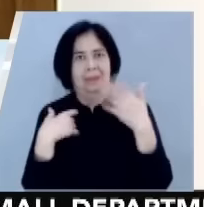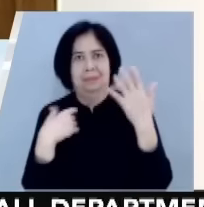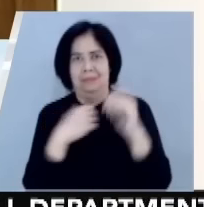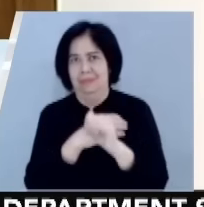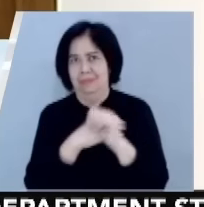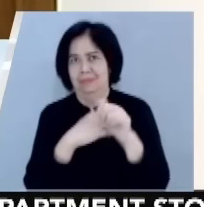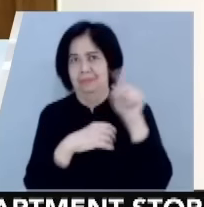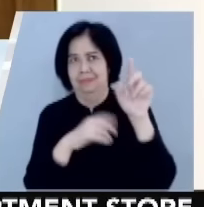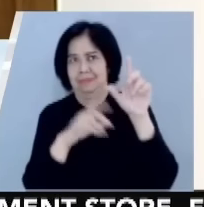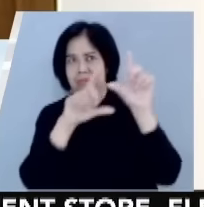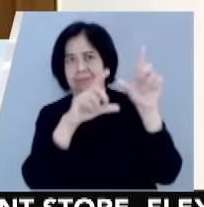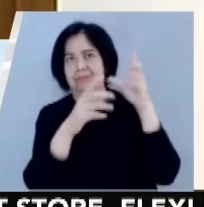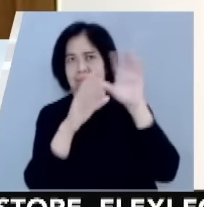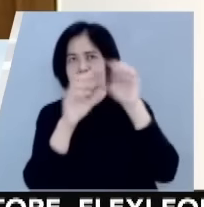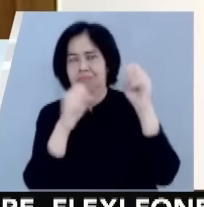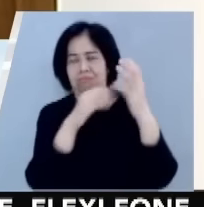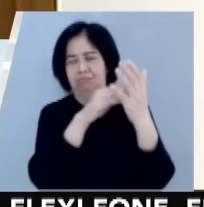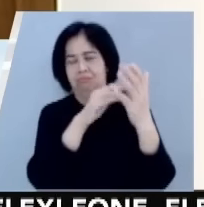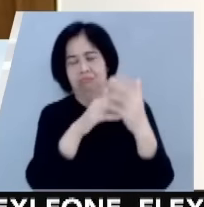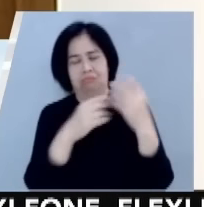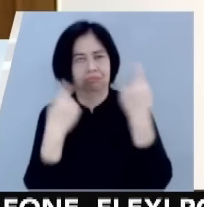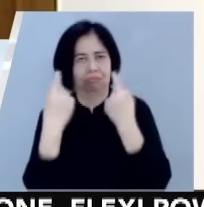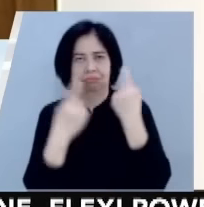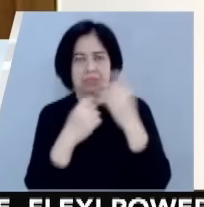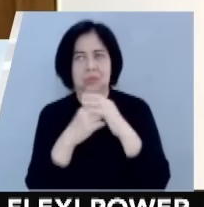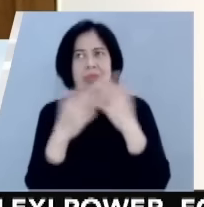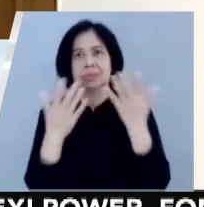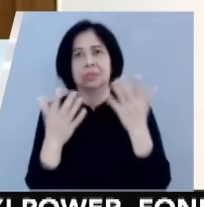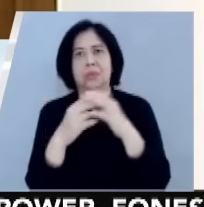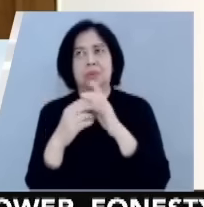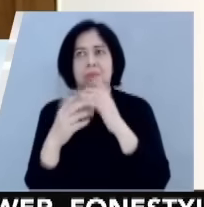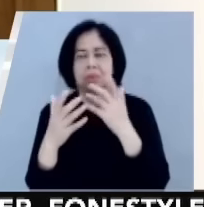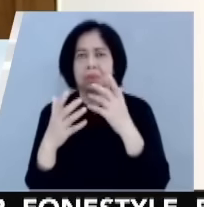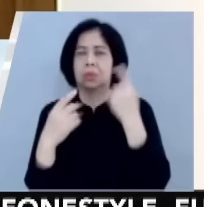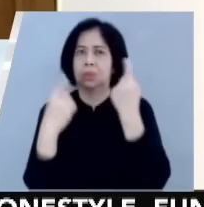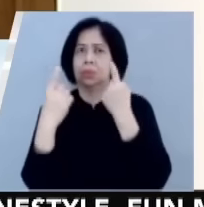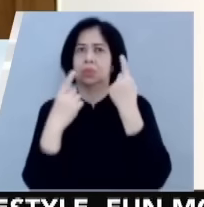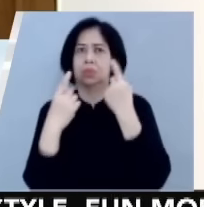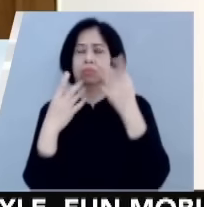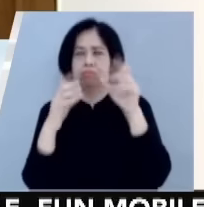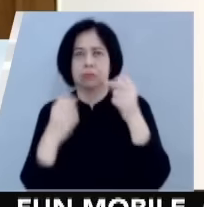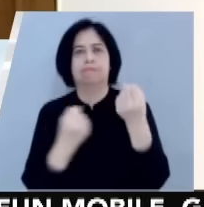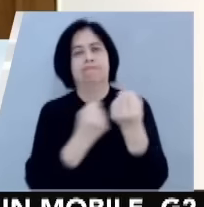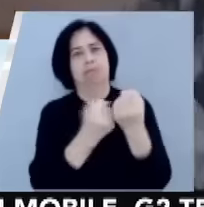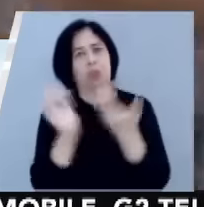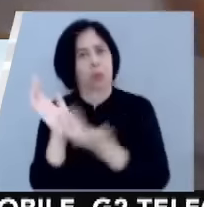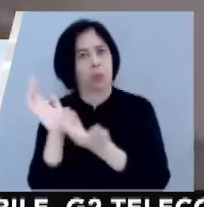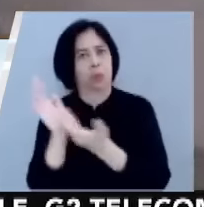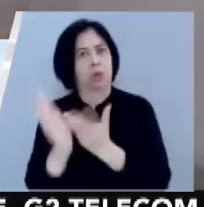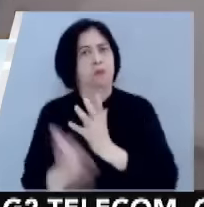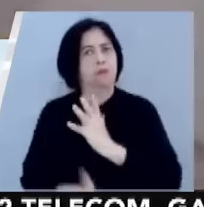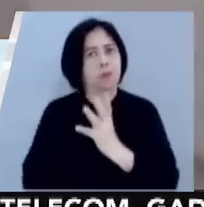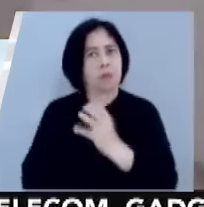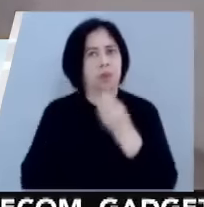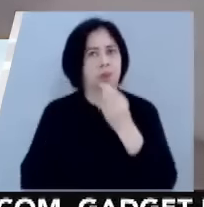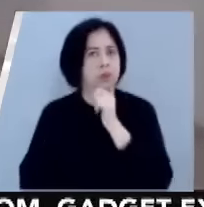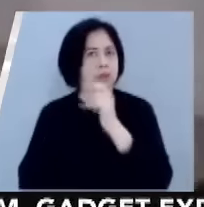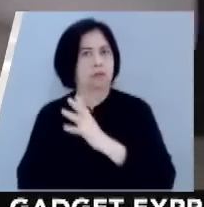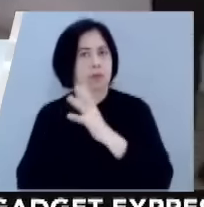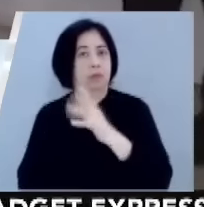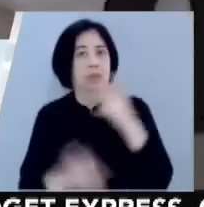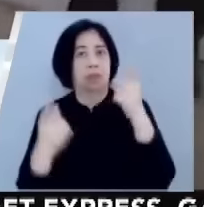Pangulo. So I think it would warrant any kind of support, formal or informal. Nangyari ang